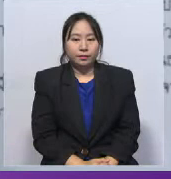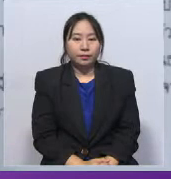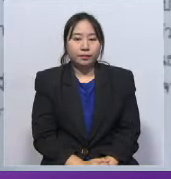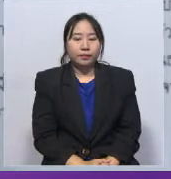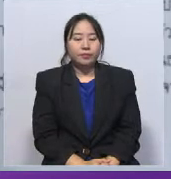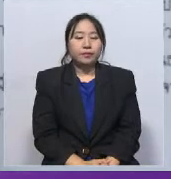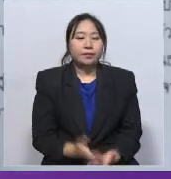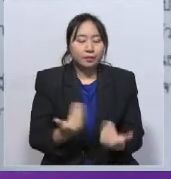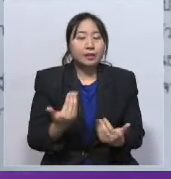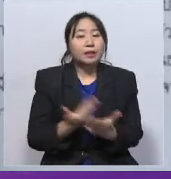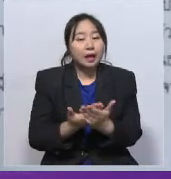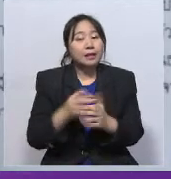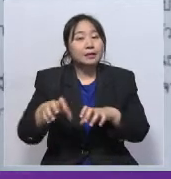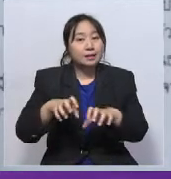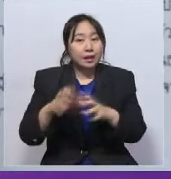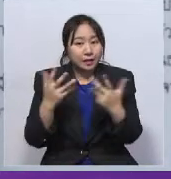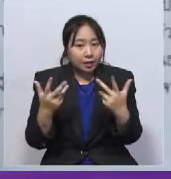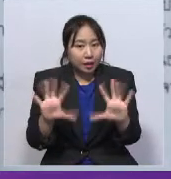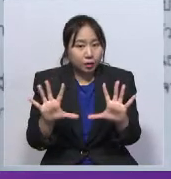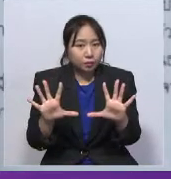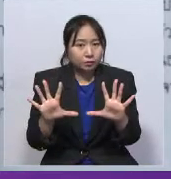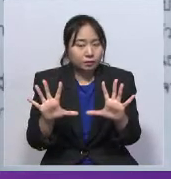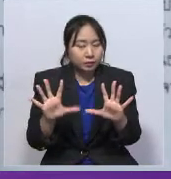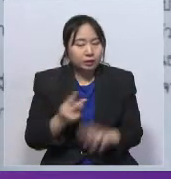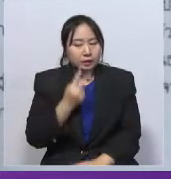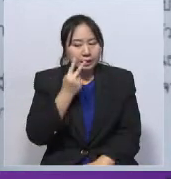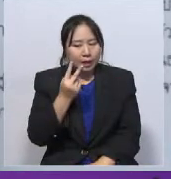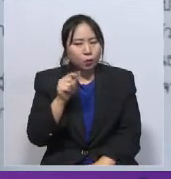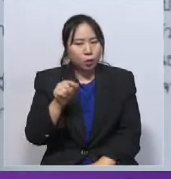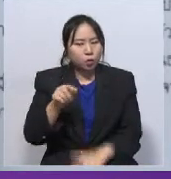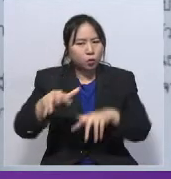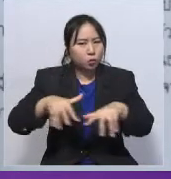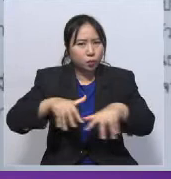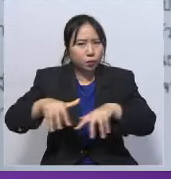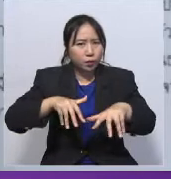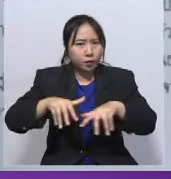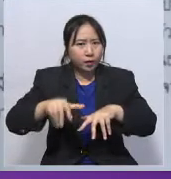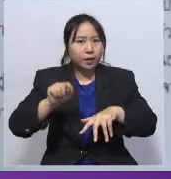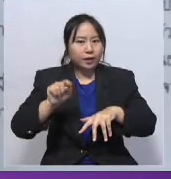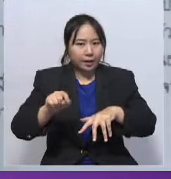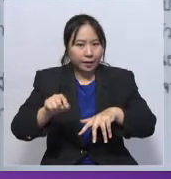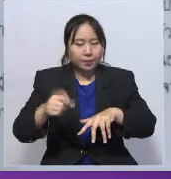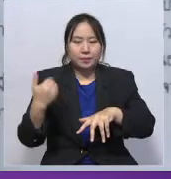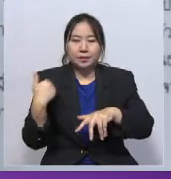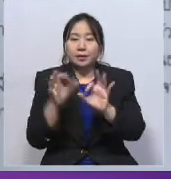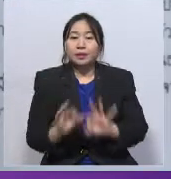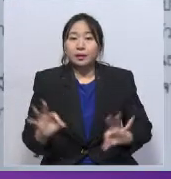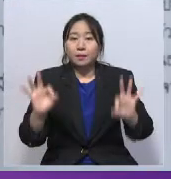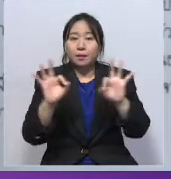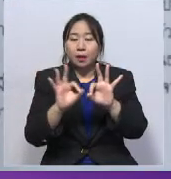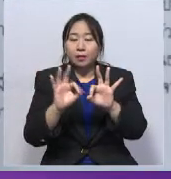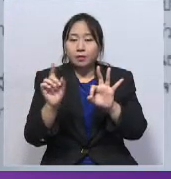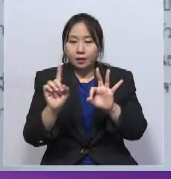มีการเงินเสร็จแล้วเราก็เห็นว่าในชุมชนเนี่ยมีสิ่งที่สำคัญก็คือเ